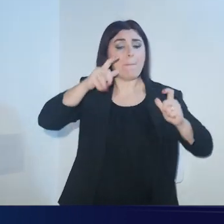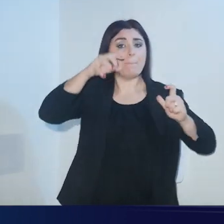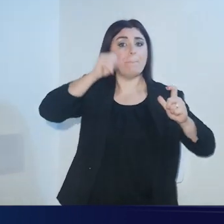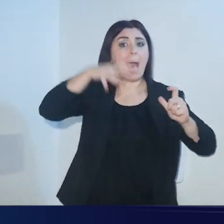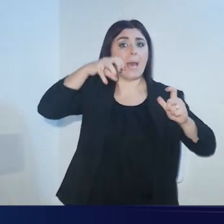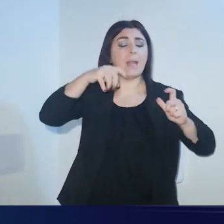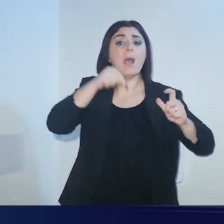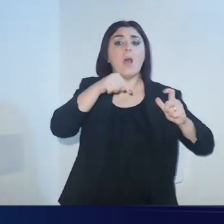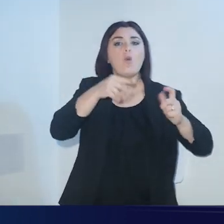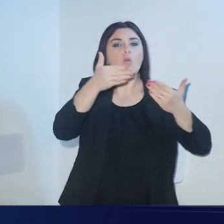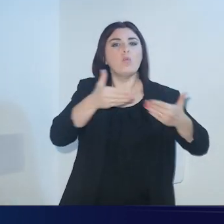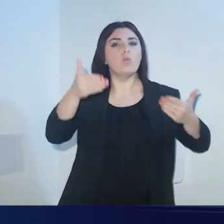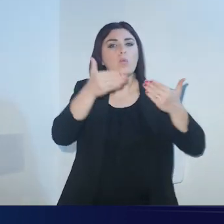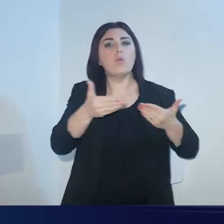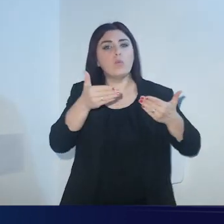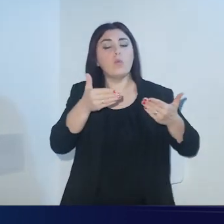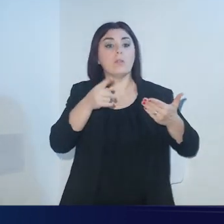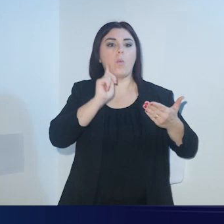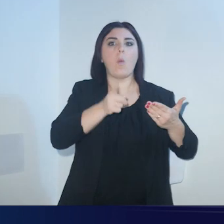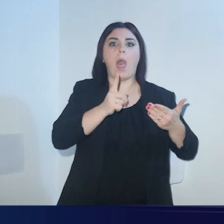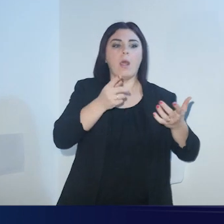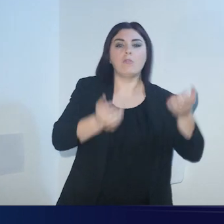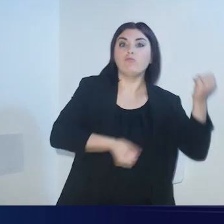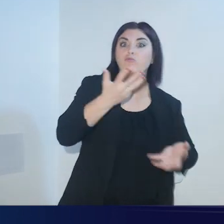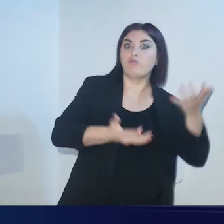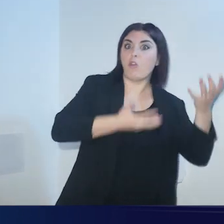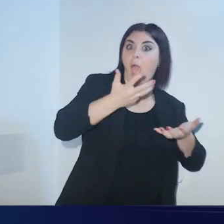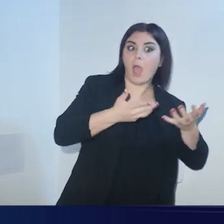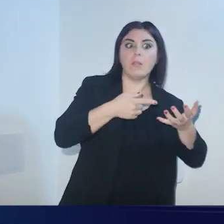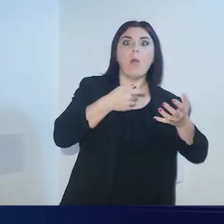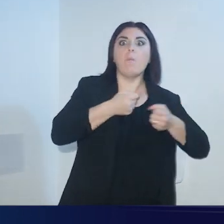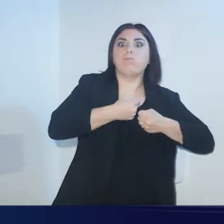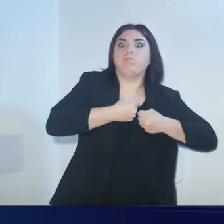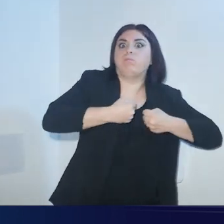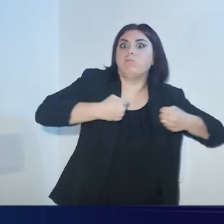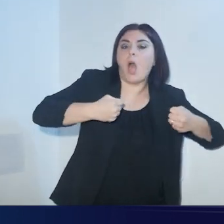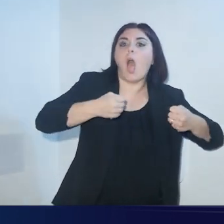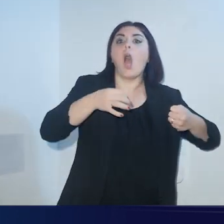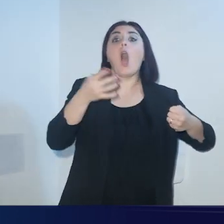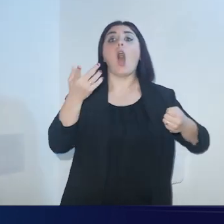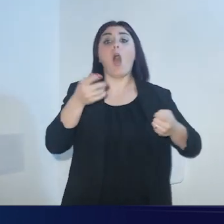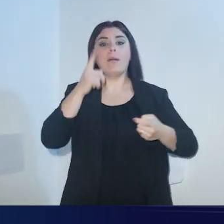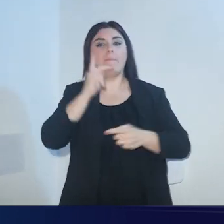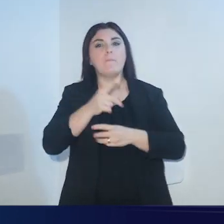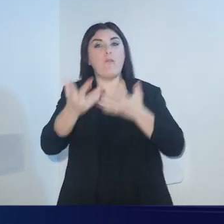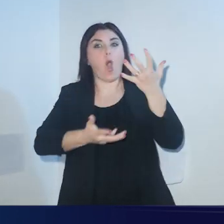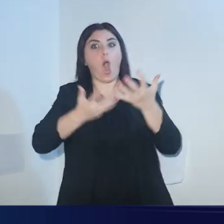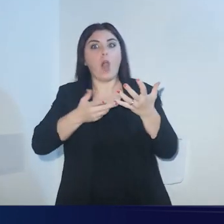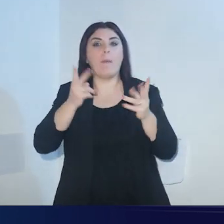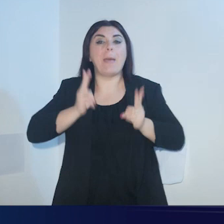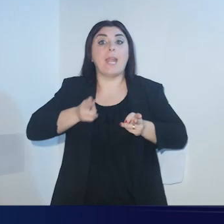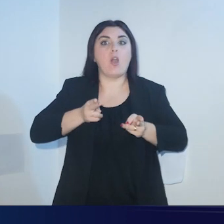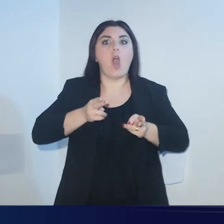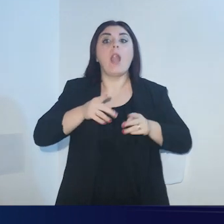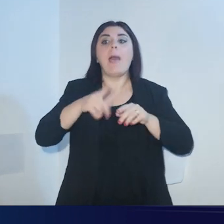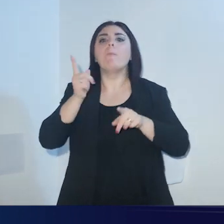dei disturbi quali gli incendi e quindi mapparne sia l'estensione ma anche la severità del fuoco ed eventualmente i